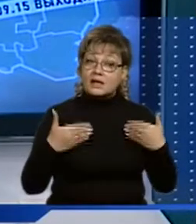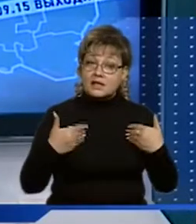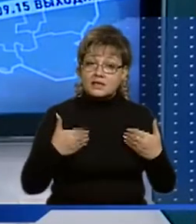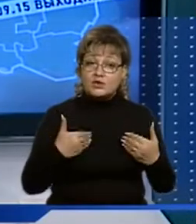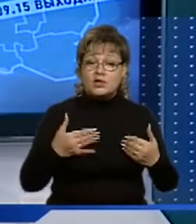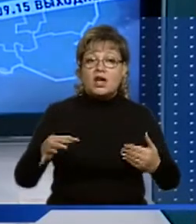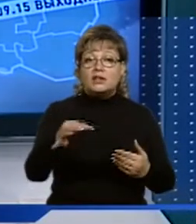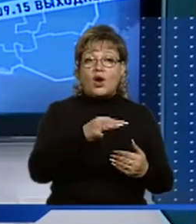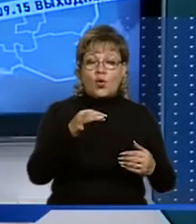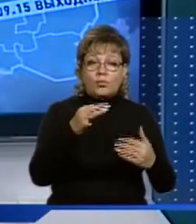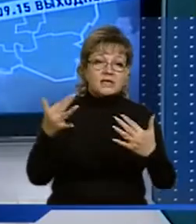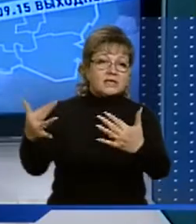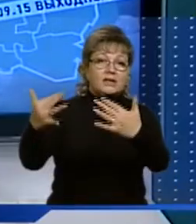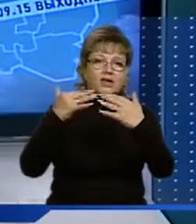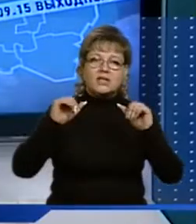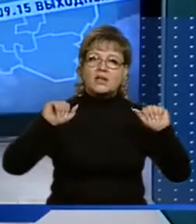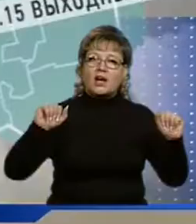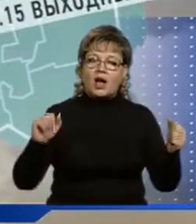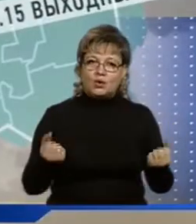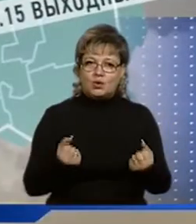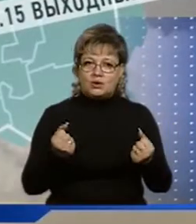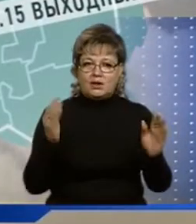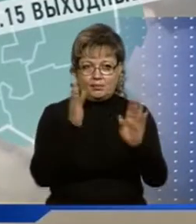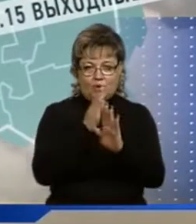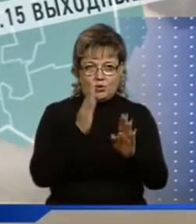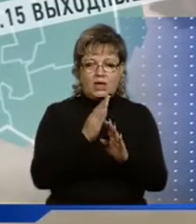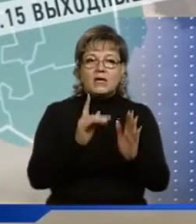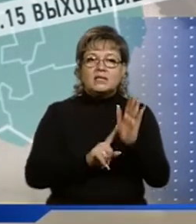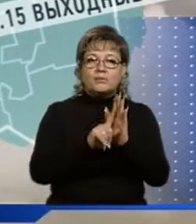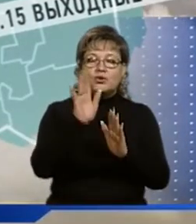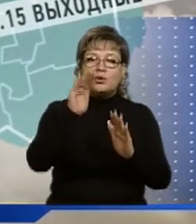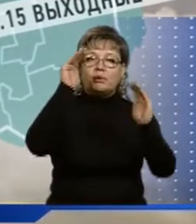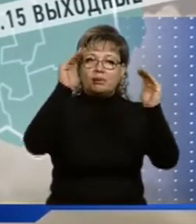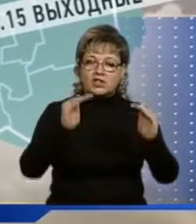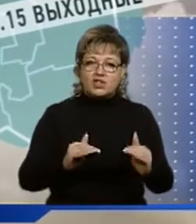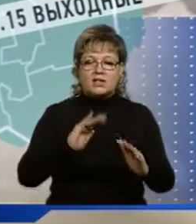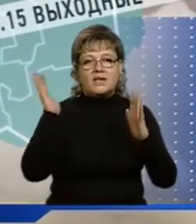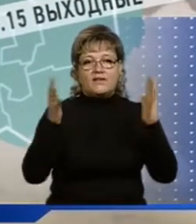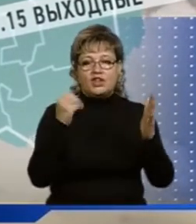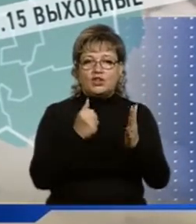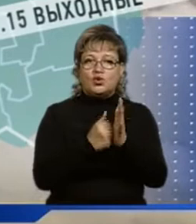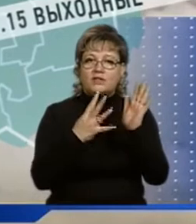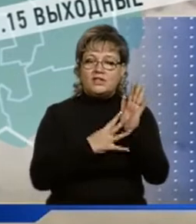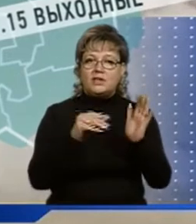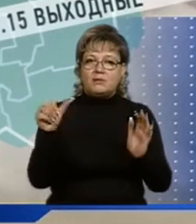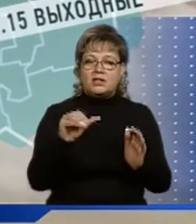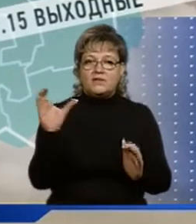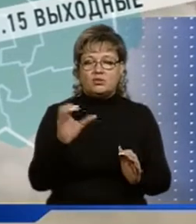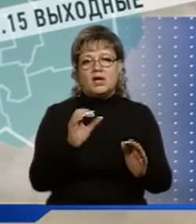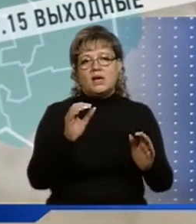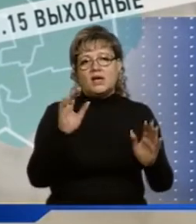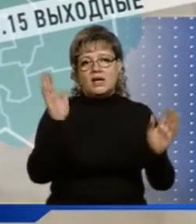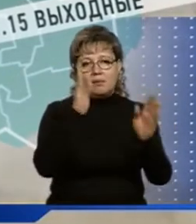Здравствуйте! На область стремительно надвигается холодный фронт. Температура будет понижаться. Сильный ветер до 9 метров в секунду и